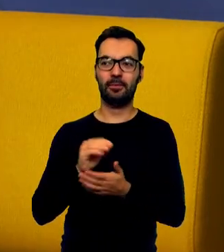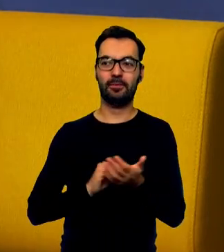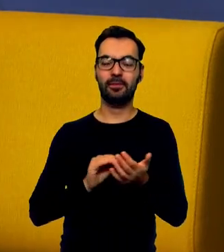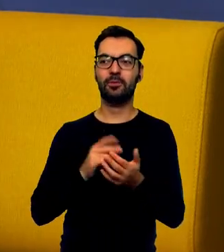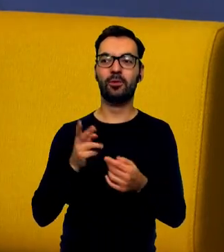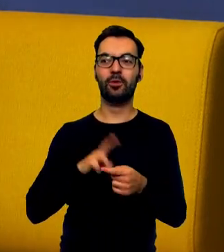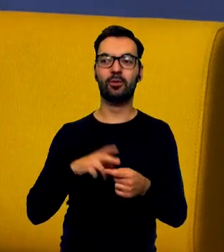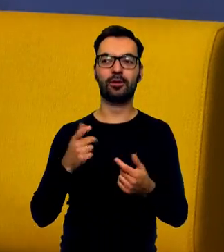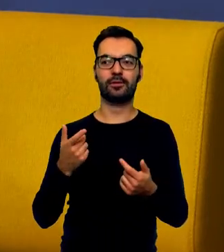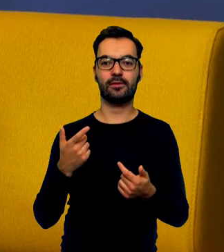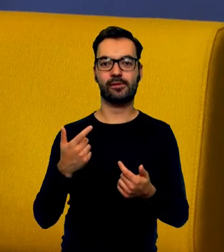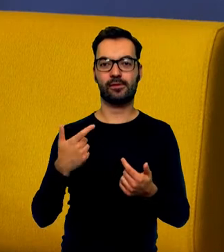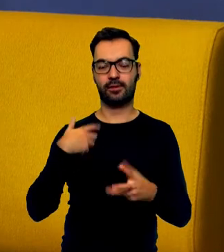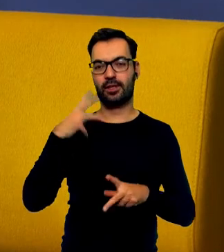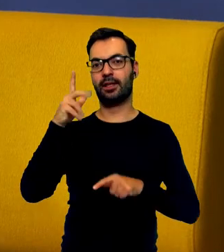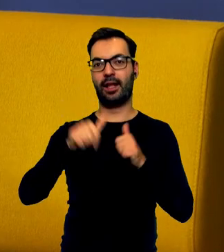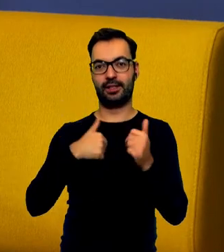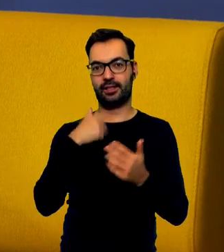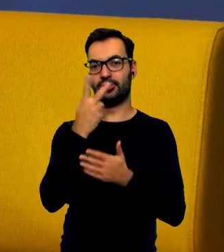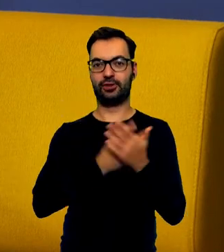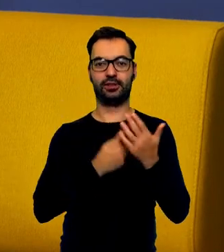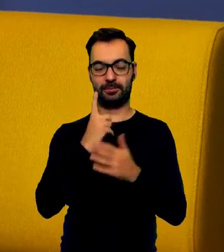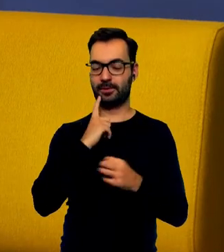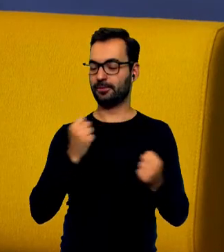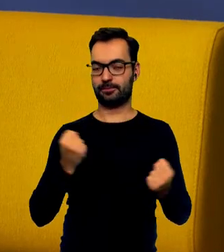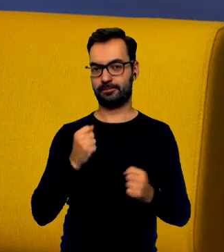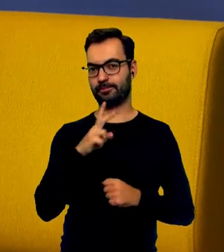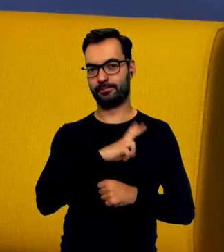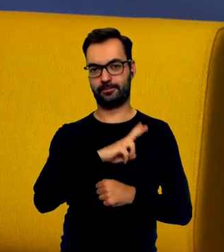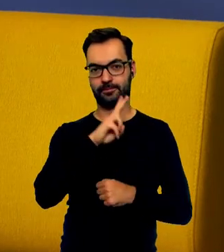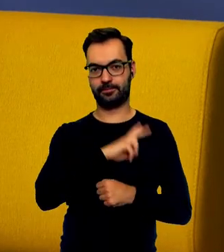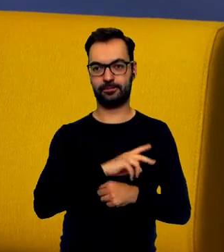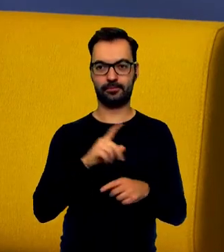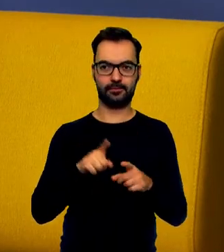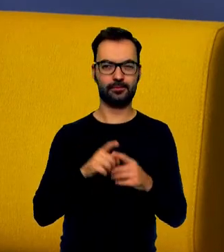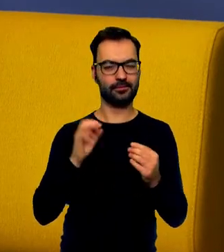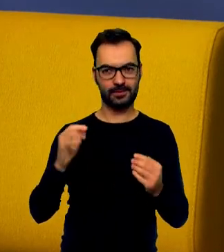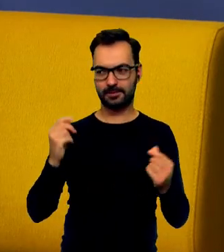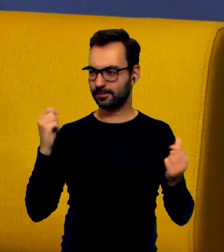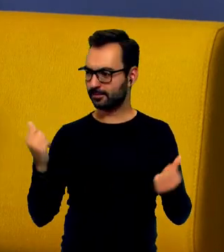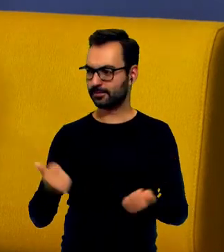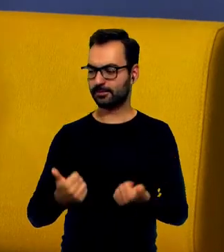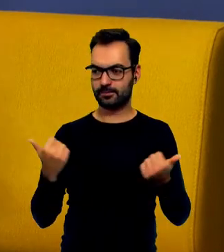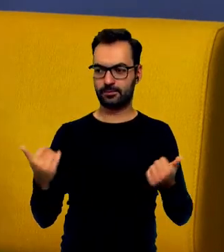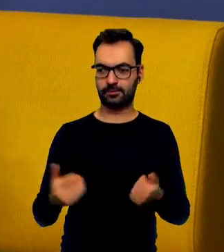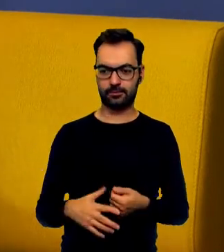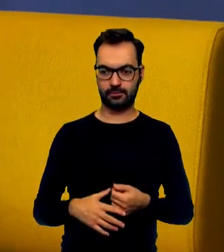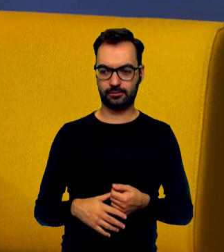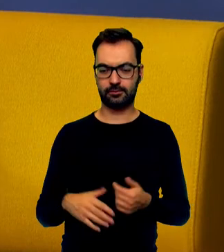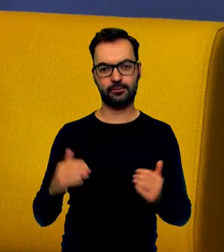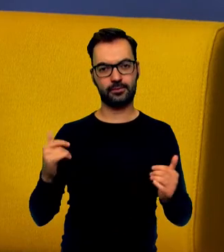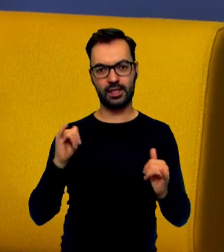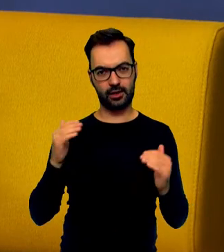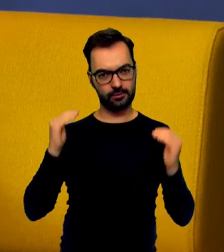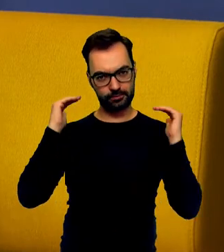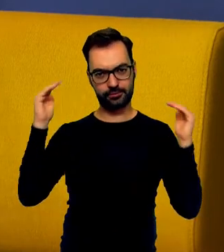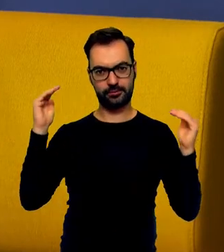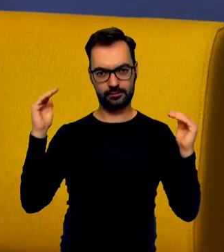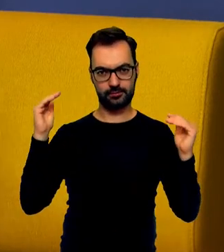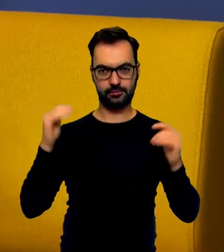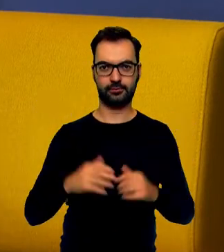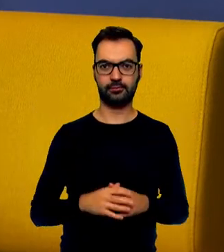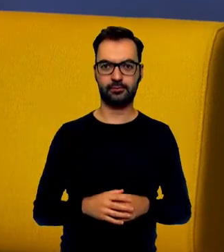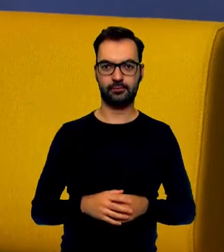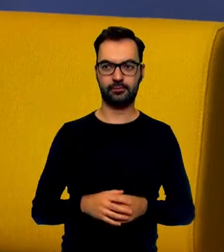które no, od lat czytam i bardzo cenię też za jakąś taką i wysoką jakość